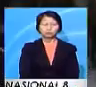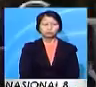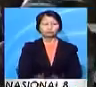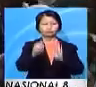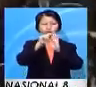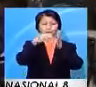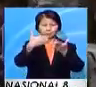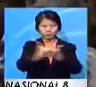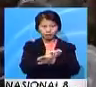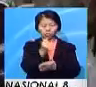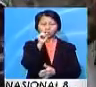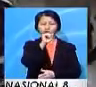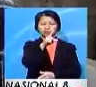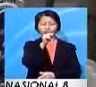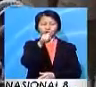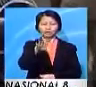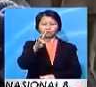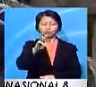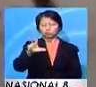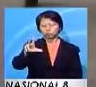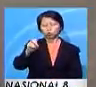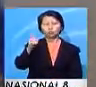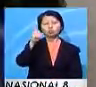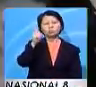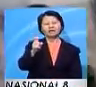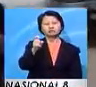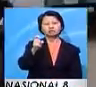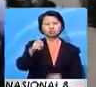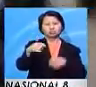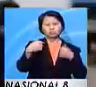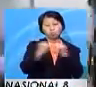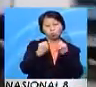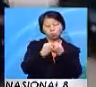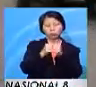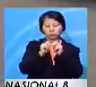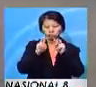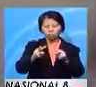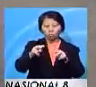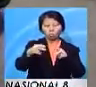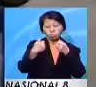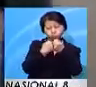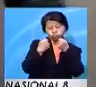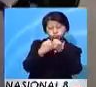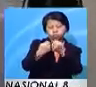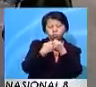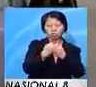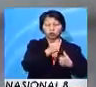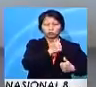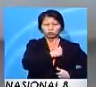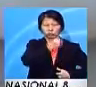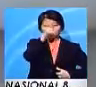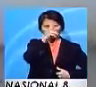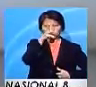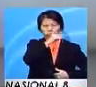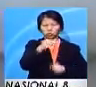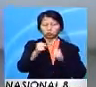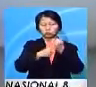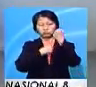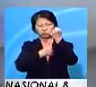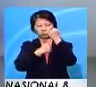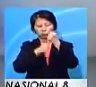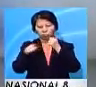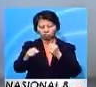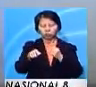Terbaru, 11 Julai lalu, 30 maut dalam bantahan di Kashmir yang menyaksikan pertempuran antara tentera kerajaan dan penunjuk